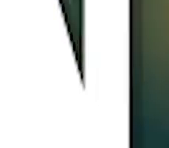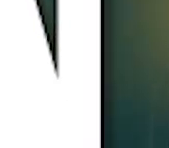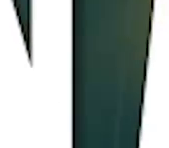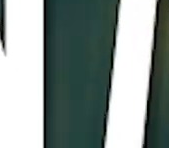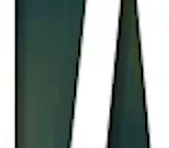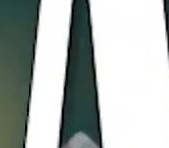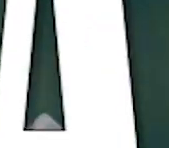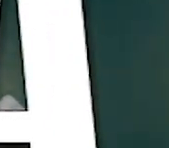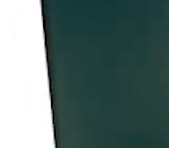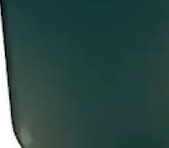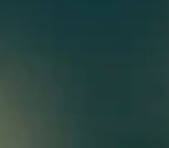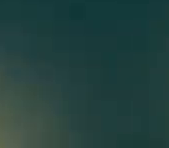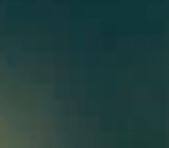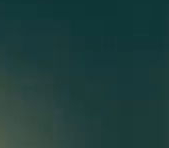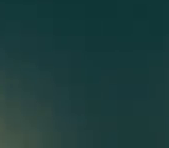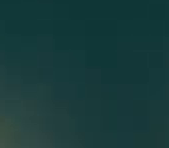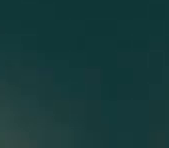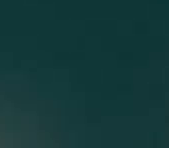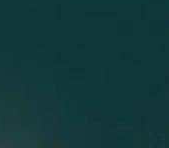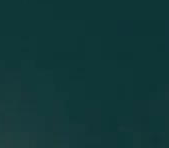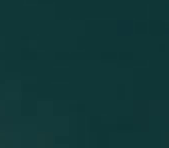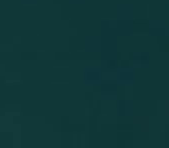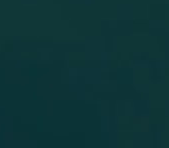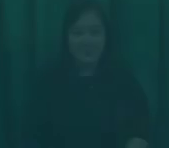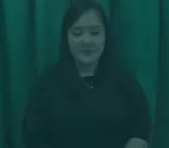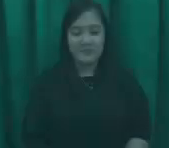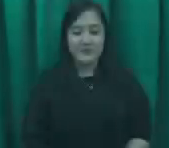by Pastor Gil LAURENA.